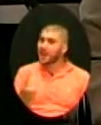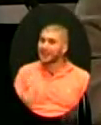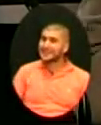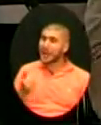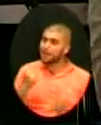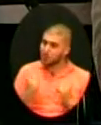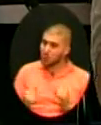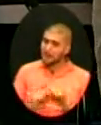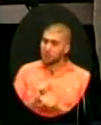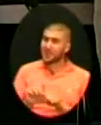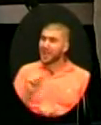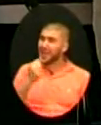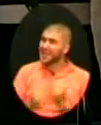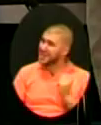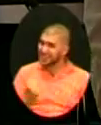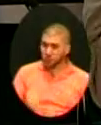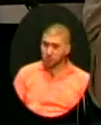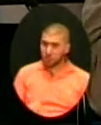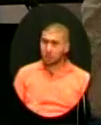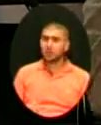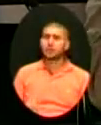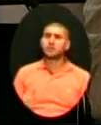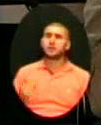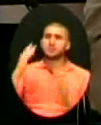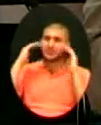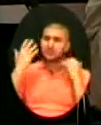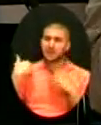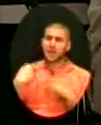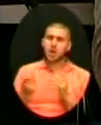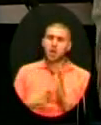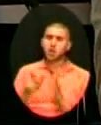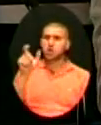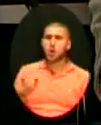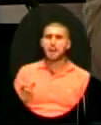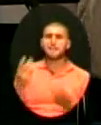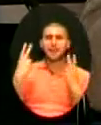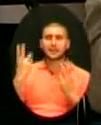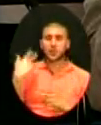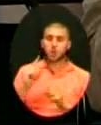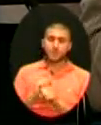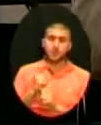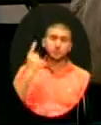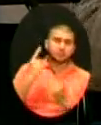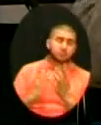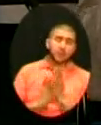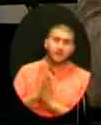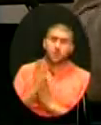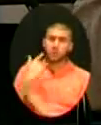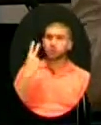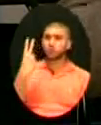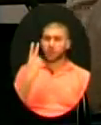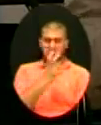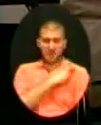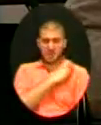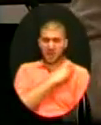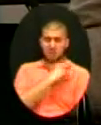ביטחון, בתקופות הכי קשות מצרים הייתה גורם מרכזי. היו תקופות שבאופן קבוע ישבו שם שני